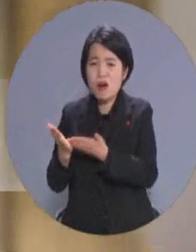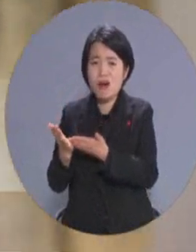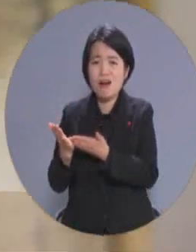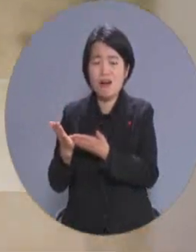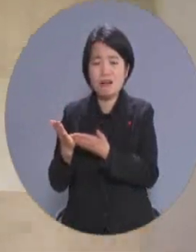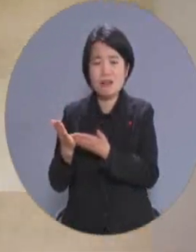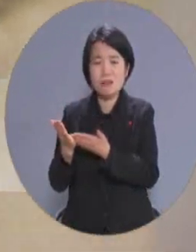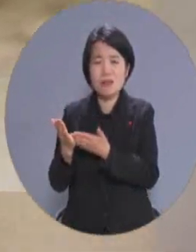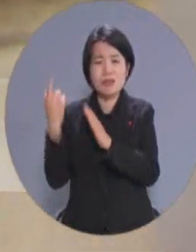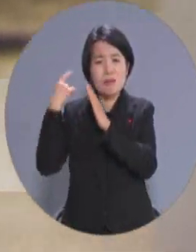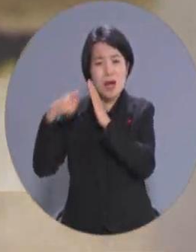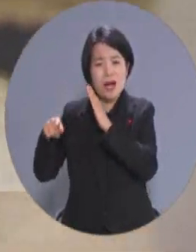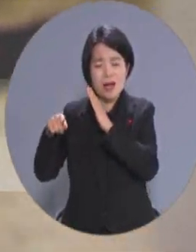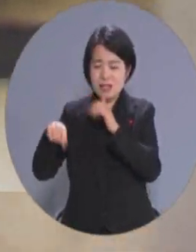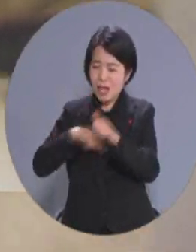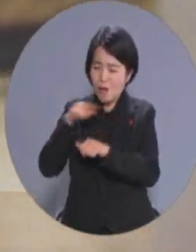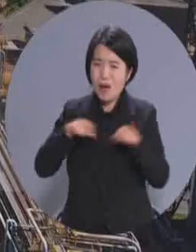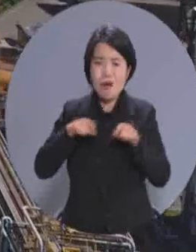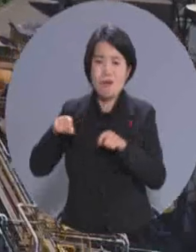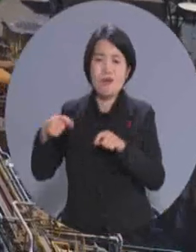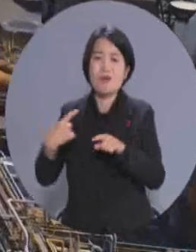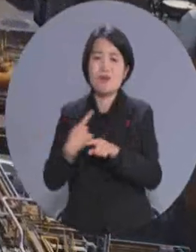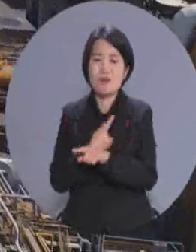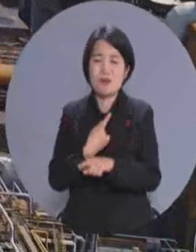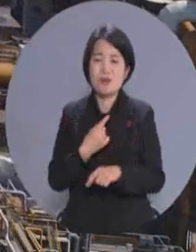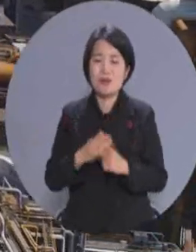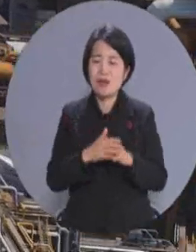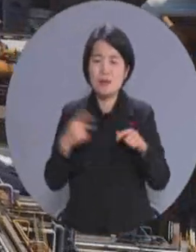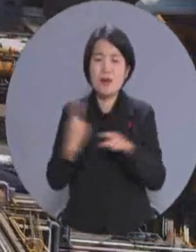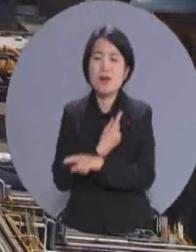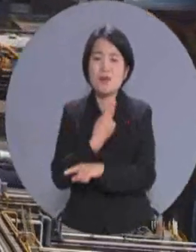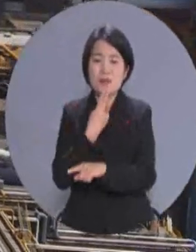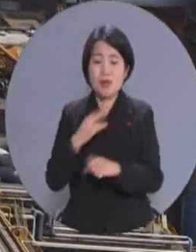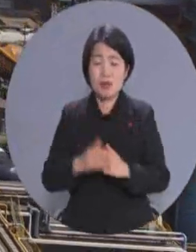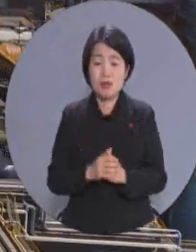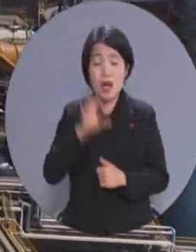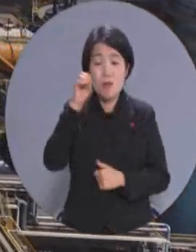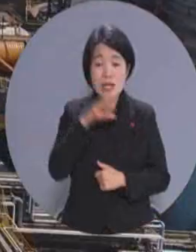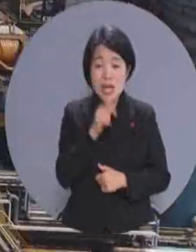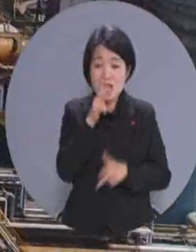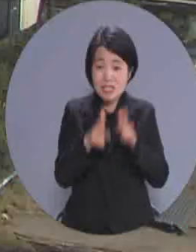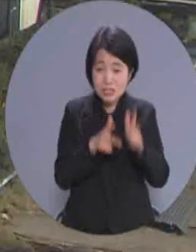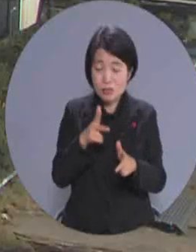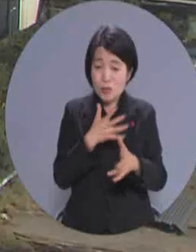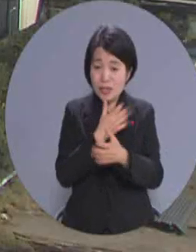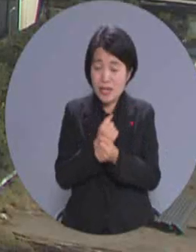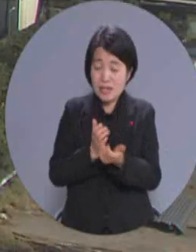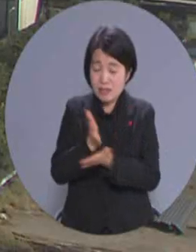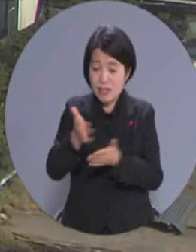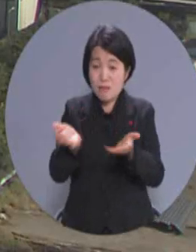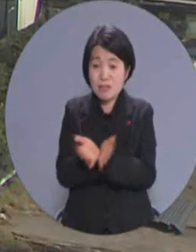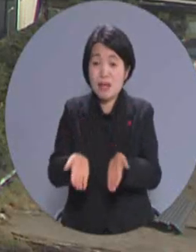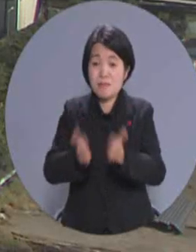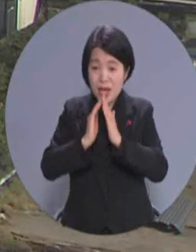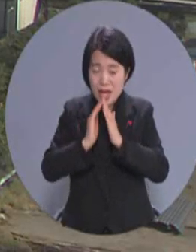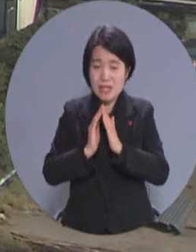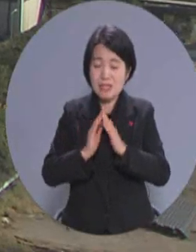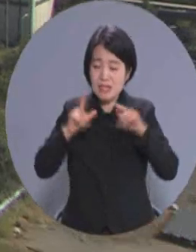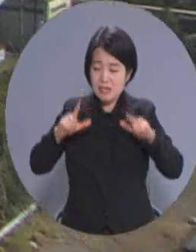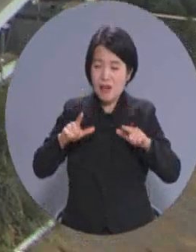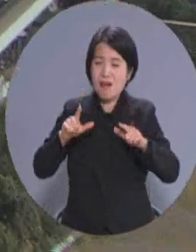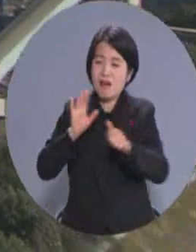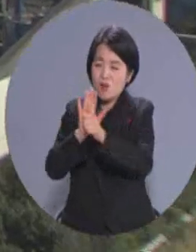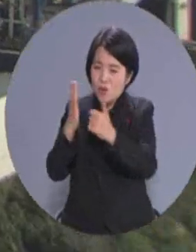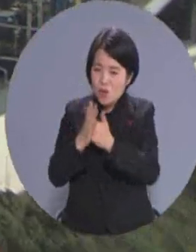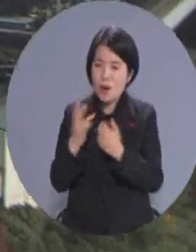할 진전은 없는 상황입니다. 광양시는 이 밖에도 광양제철소 계약 전담부서 신설 등 지역 상생